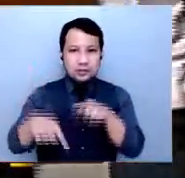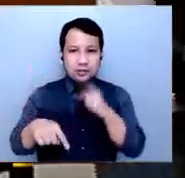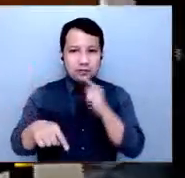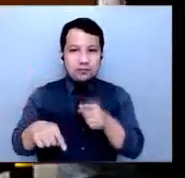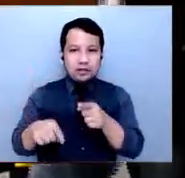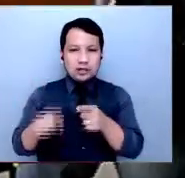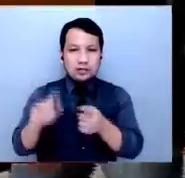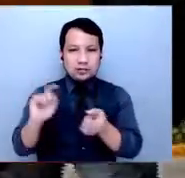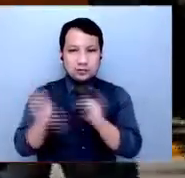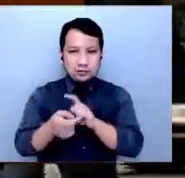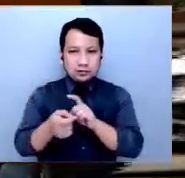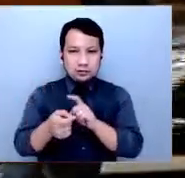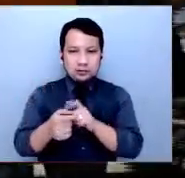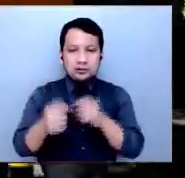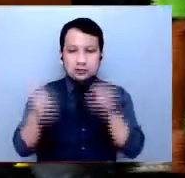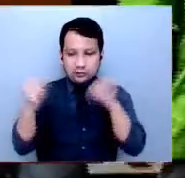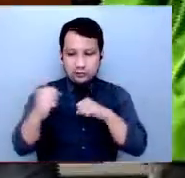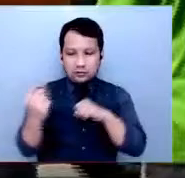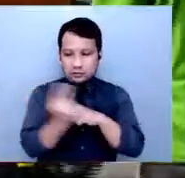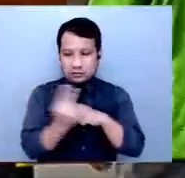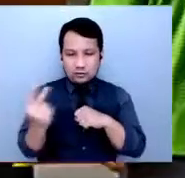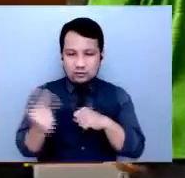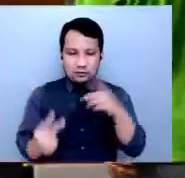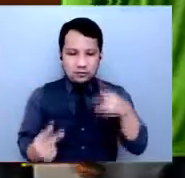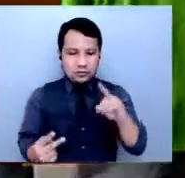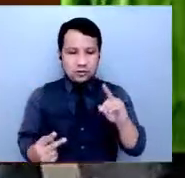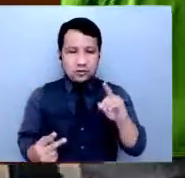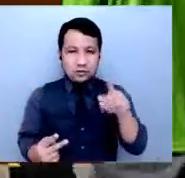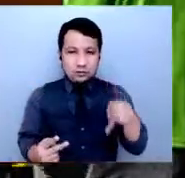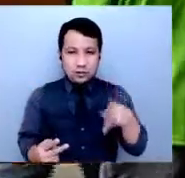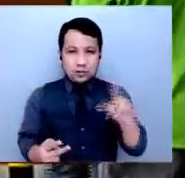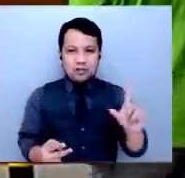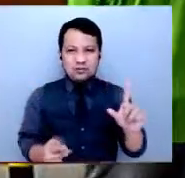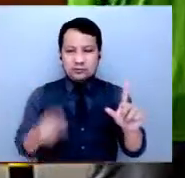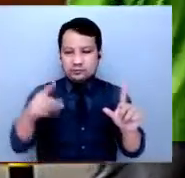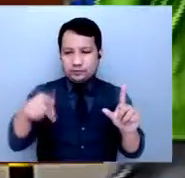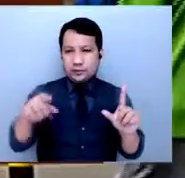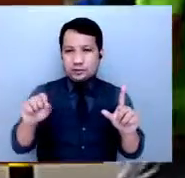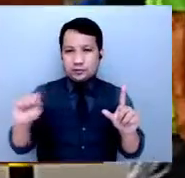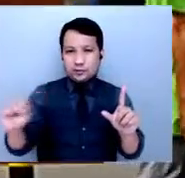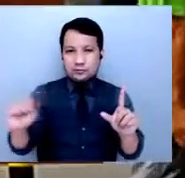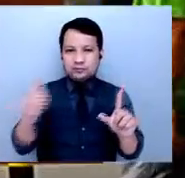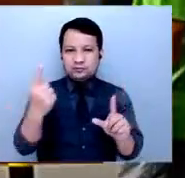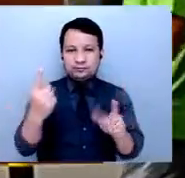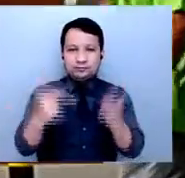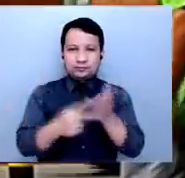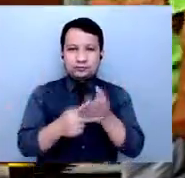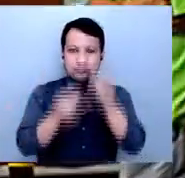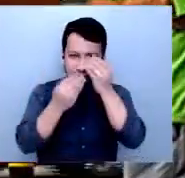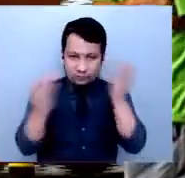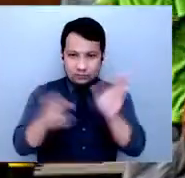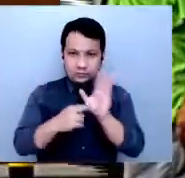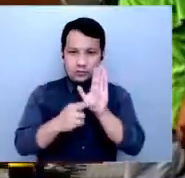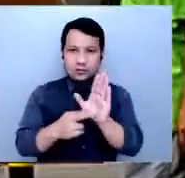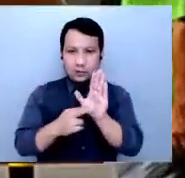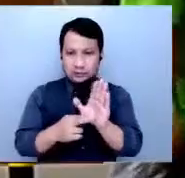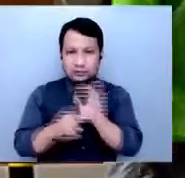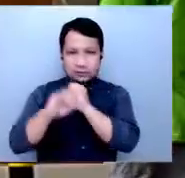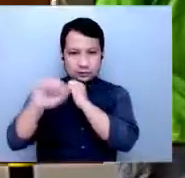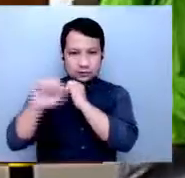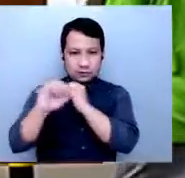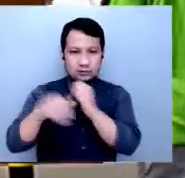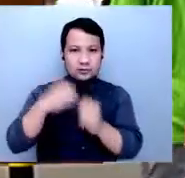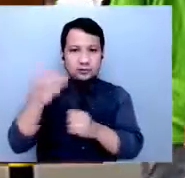Pero nagkakaisa naman daw ang PDP laban at PDDS sa pagsuporta sa iisang tiket para sa mga kandidatong ikakampanya nila sa darating